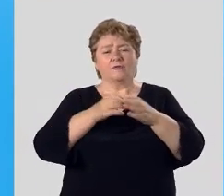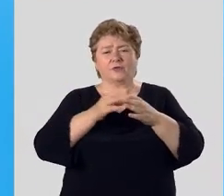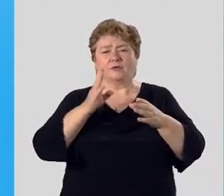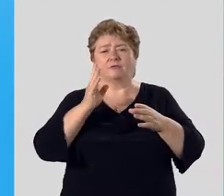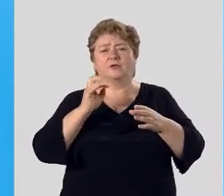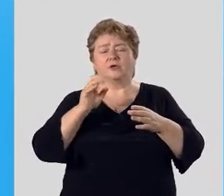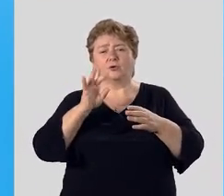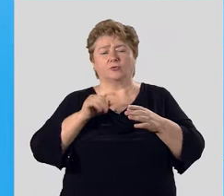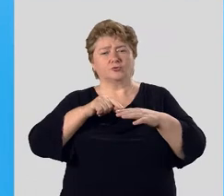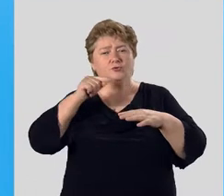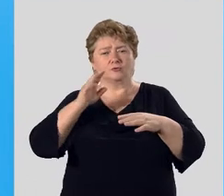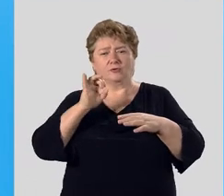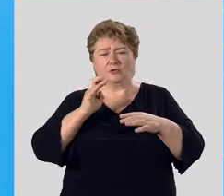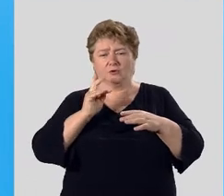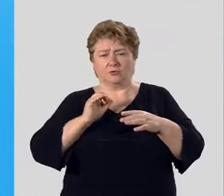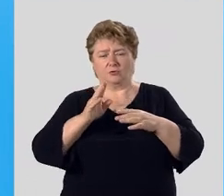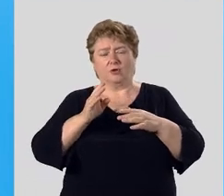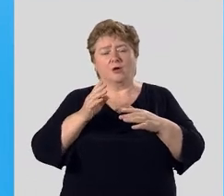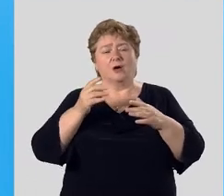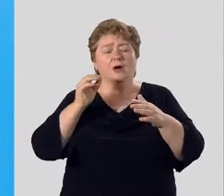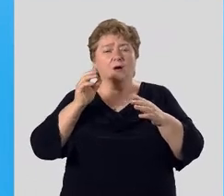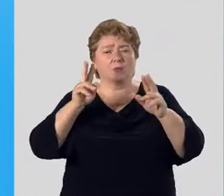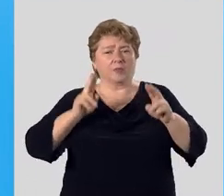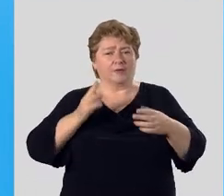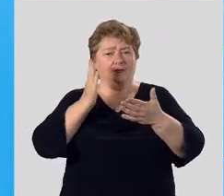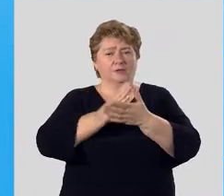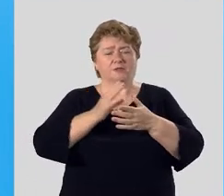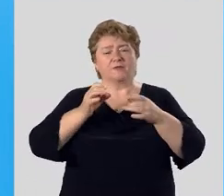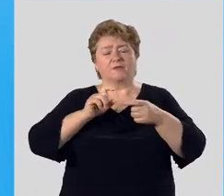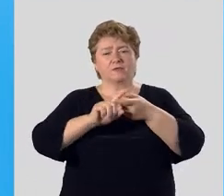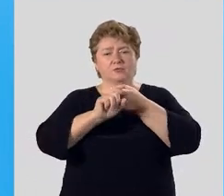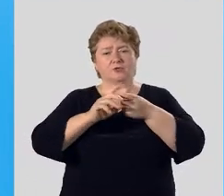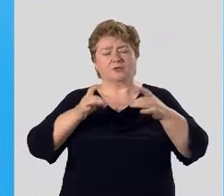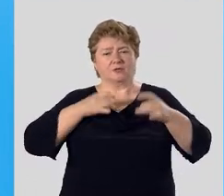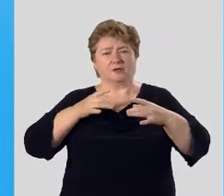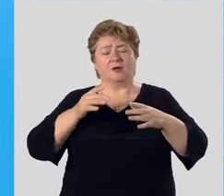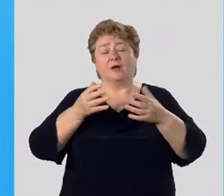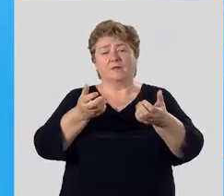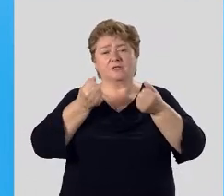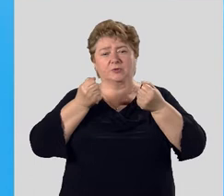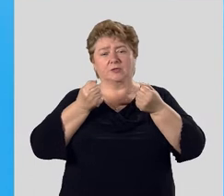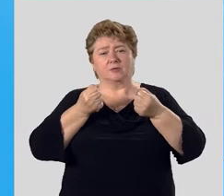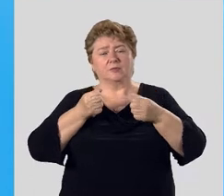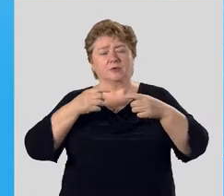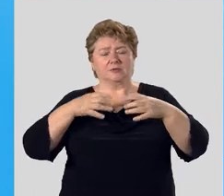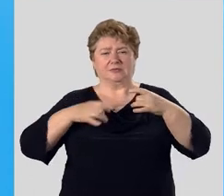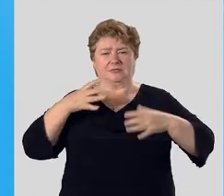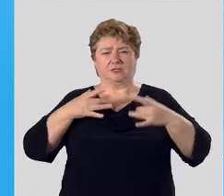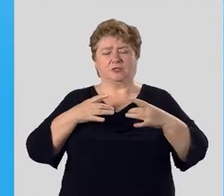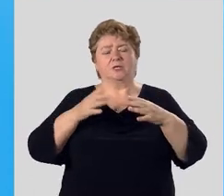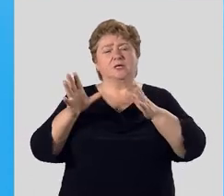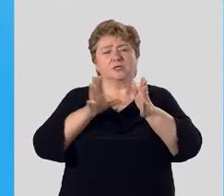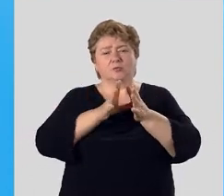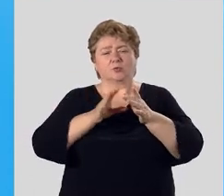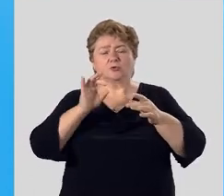нейронов. Чувствительный нейрон, как правило, находится в нервном узле. Он воспринимает раздражение с